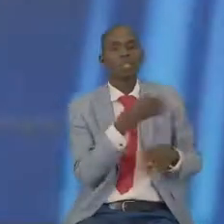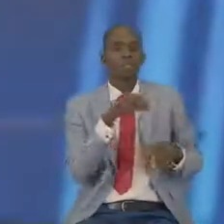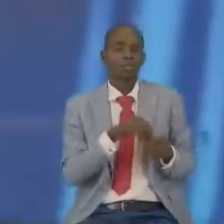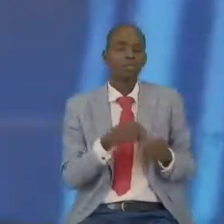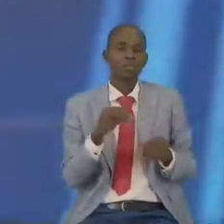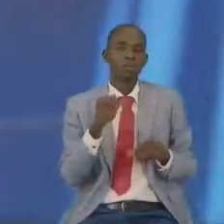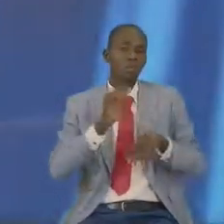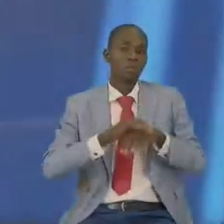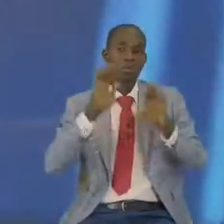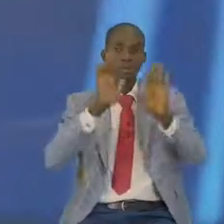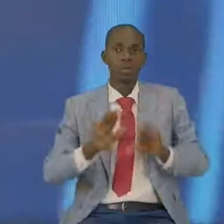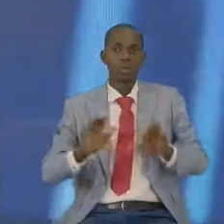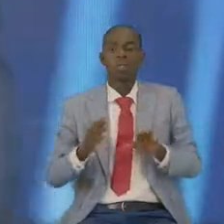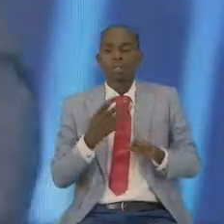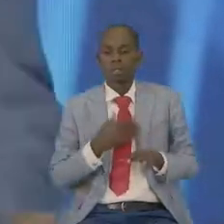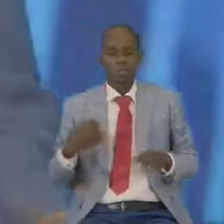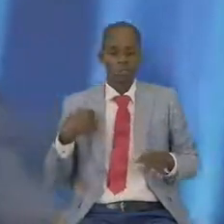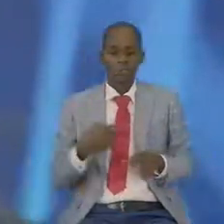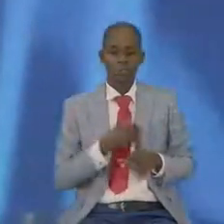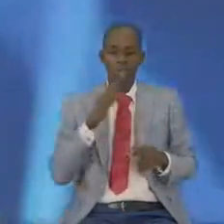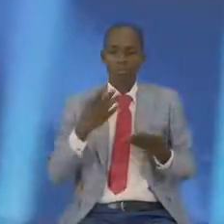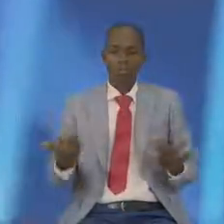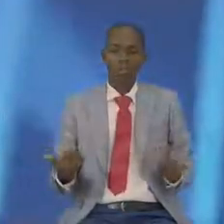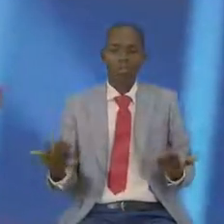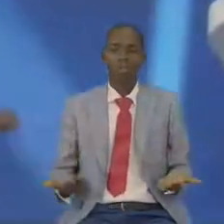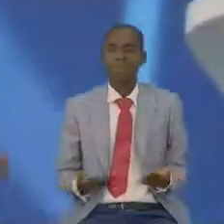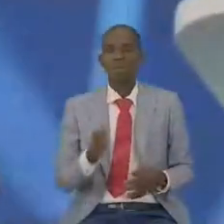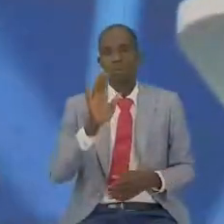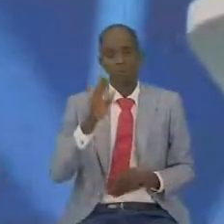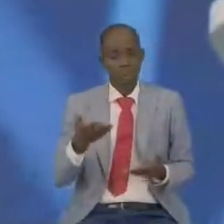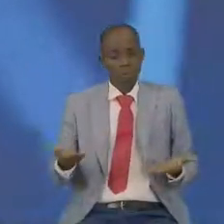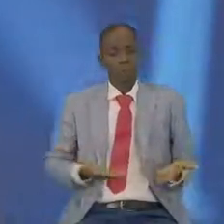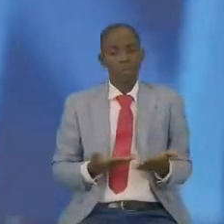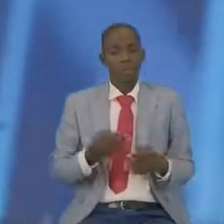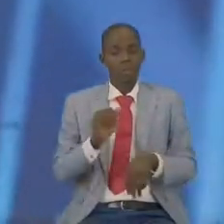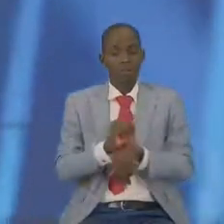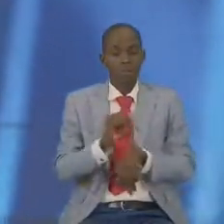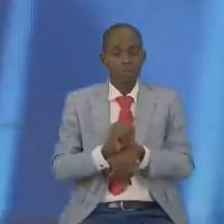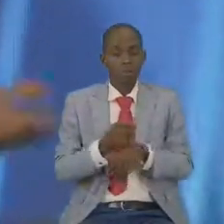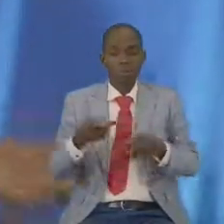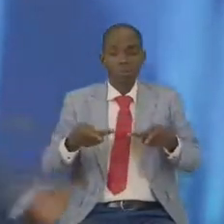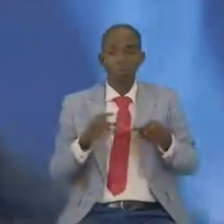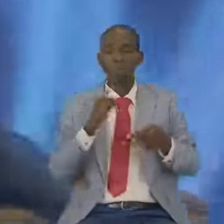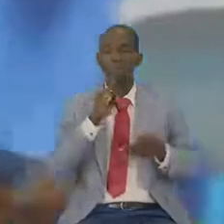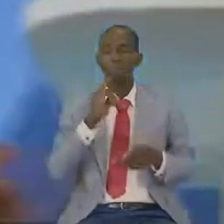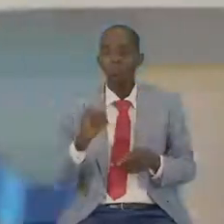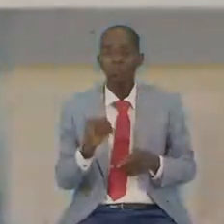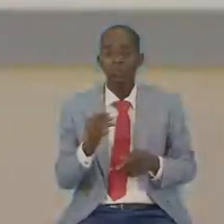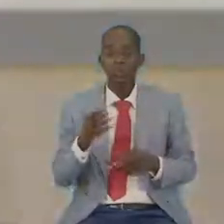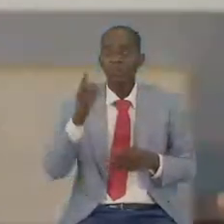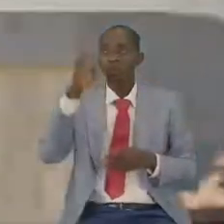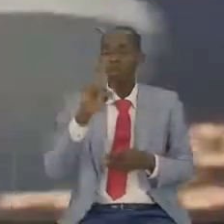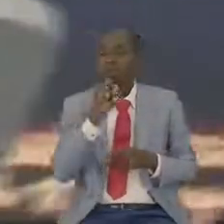ici. Dieu est dans l'église. Ici, c'est là où vous avez les problèmes. Hein. Et nous nous asseyons